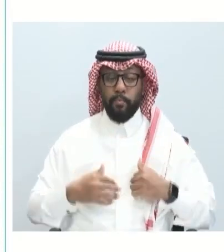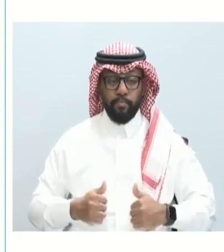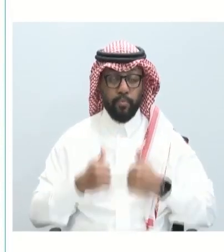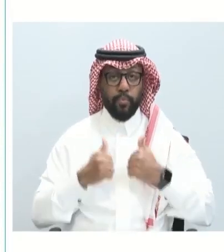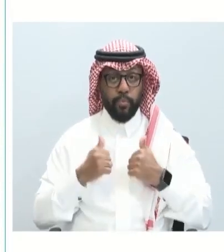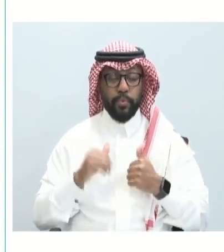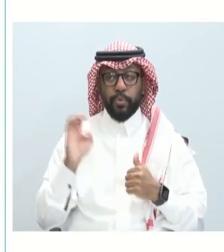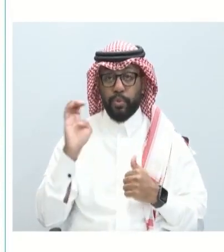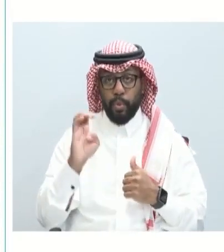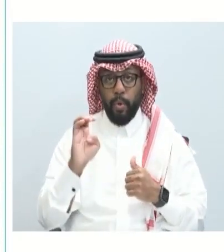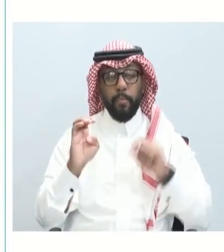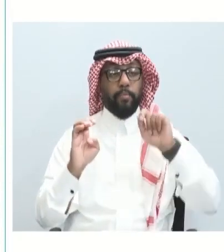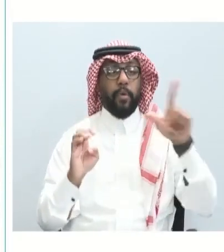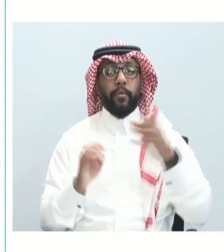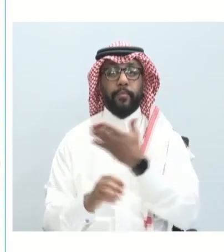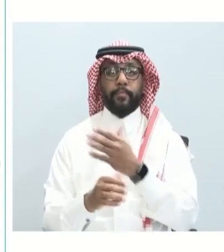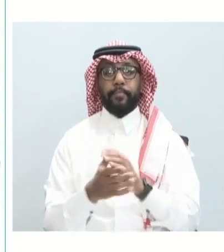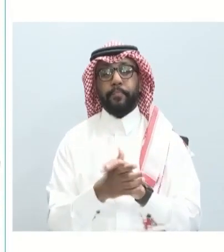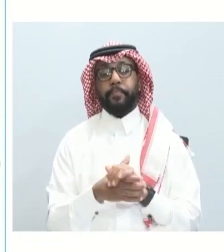عن الاسئله التاليه